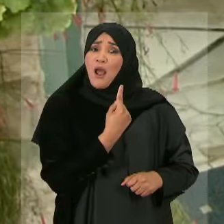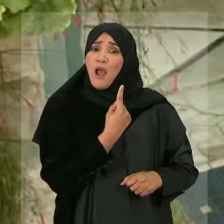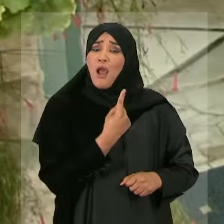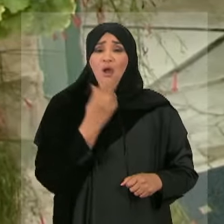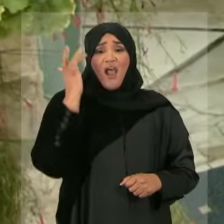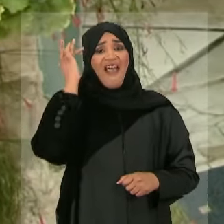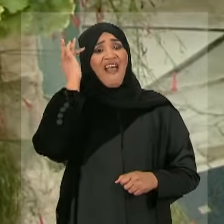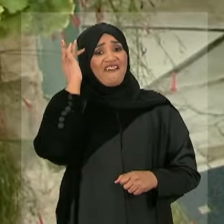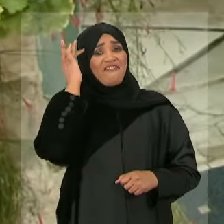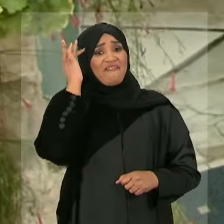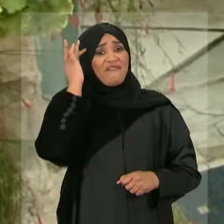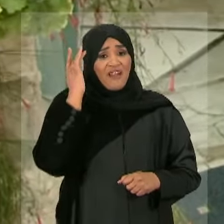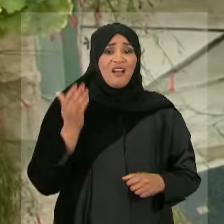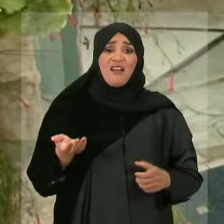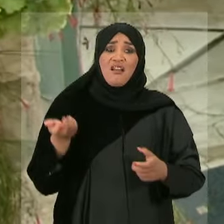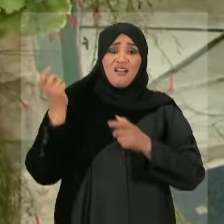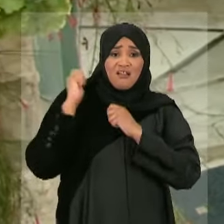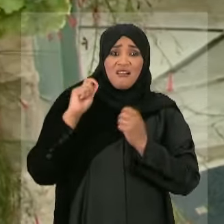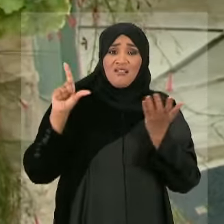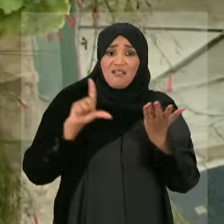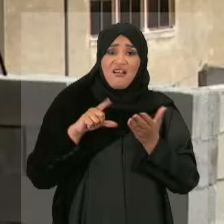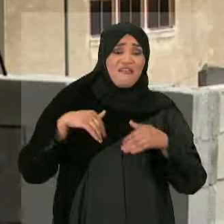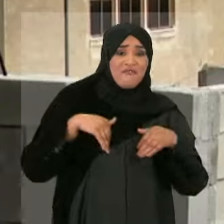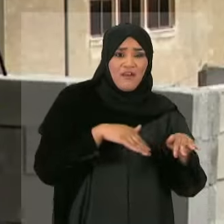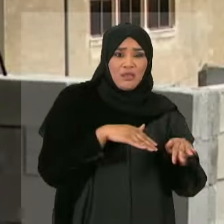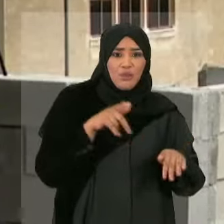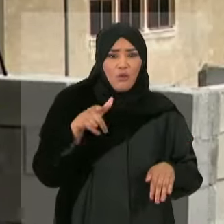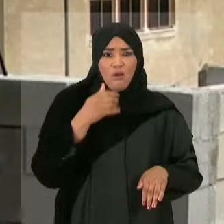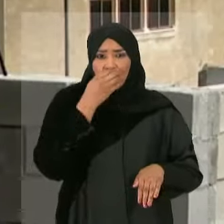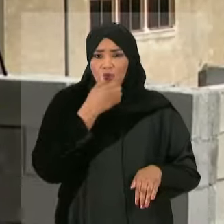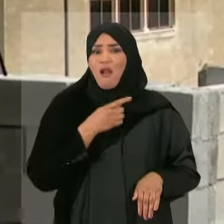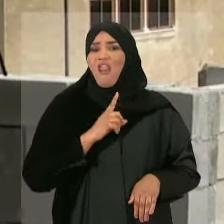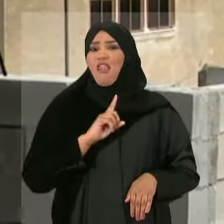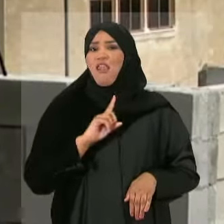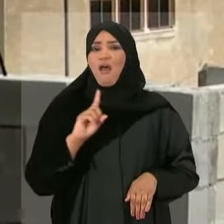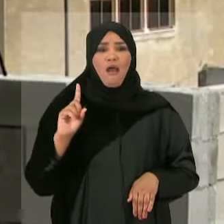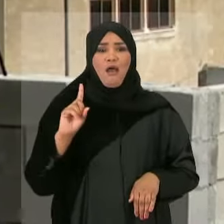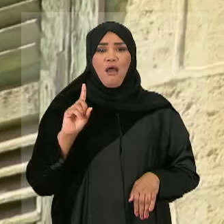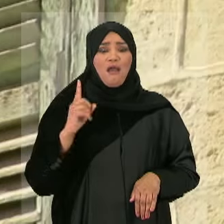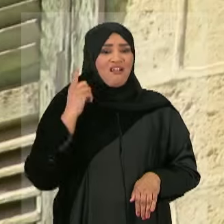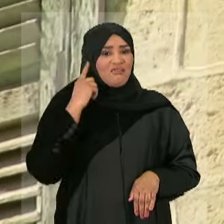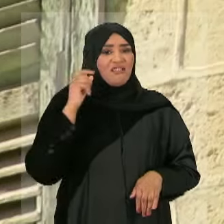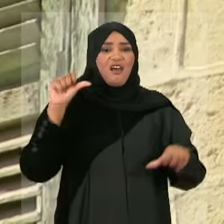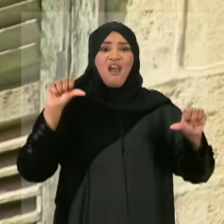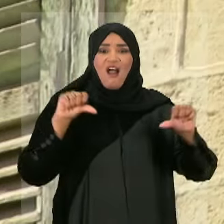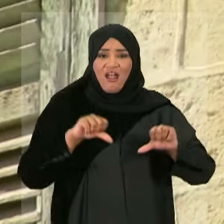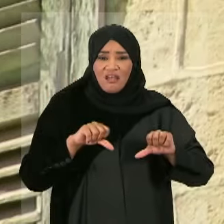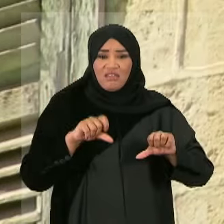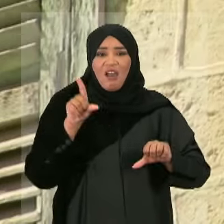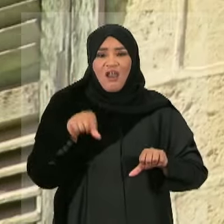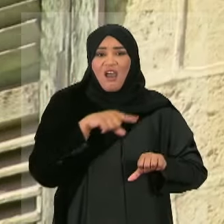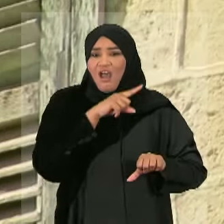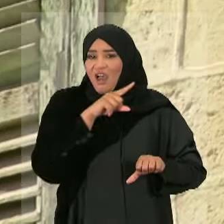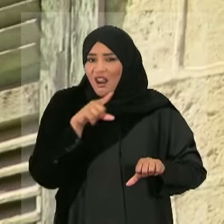بترك ماضيه وبترك مستقبله طوعاً إلا ما يكون رغماً عنه. في صفوري تركوا